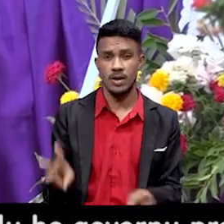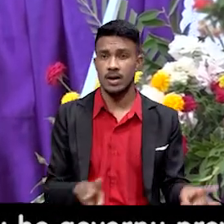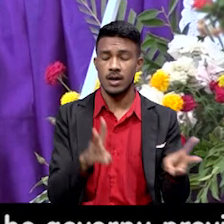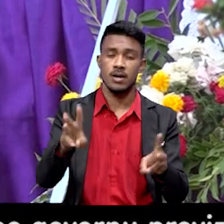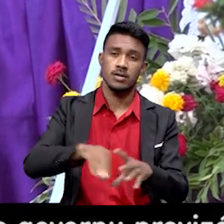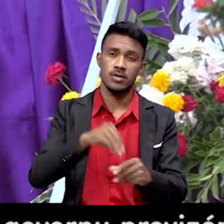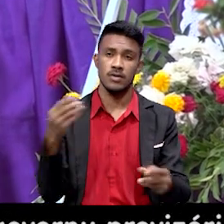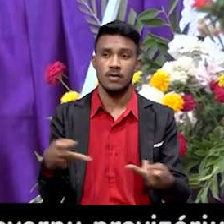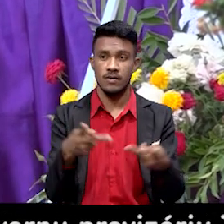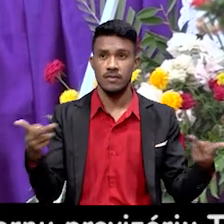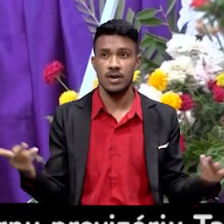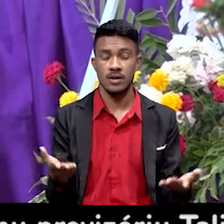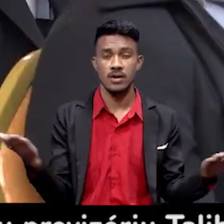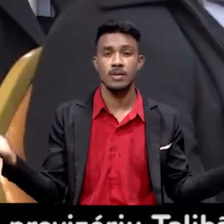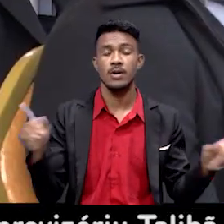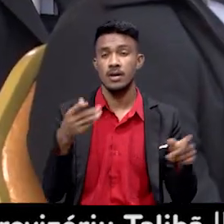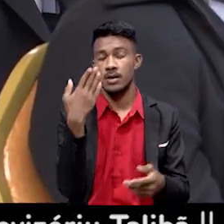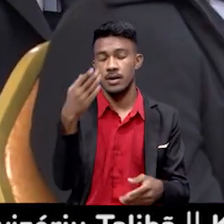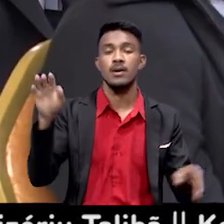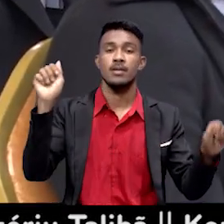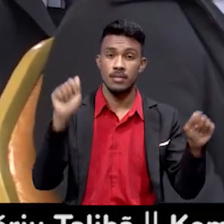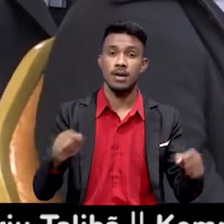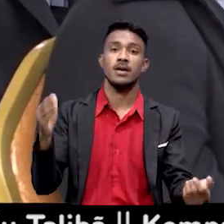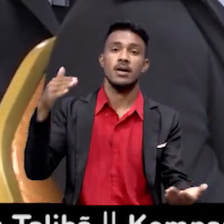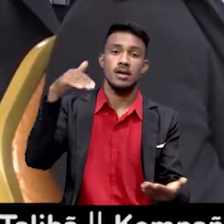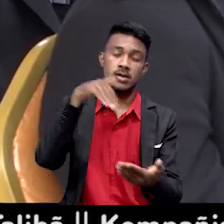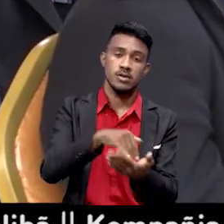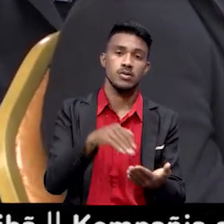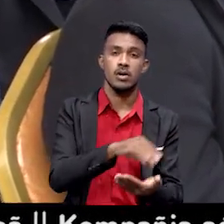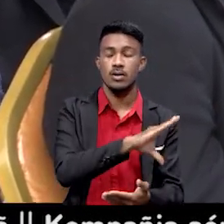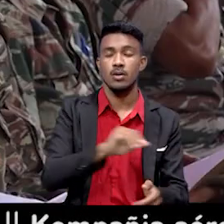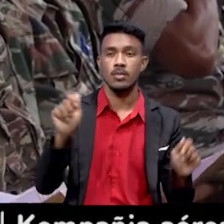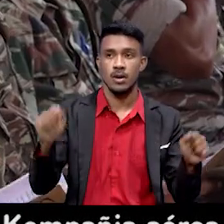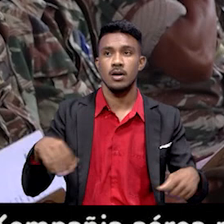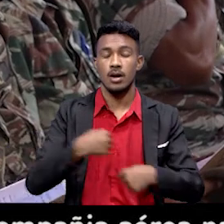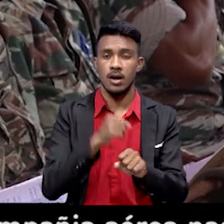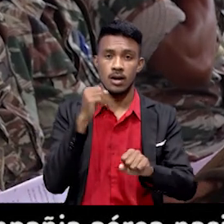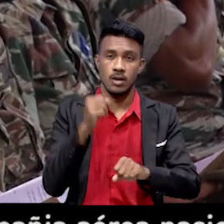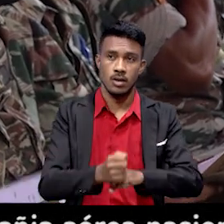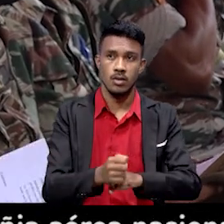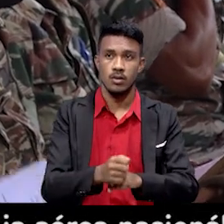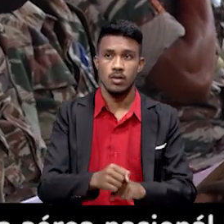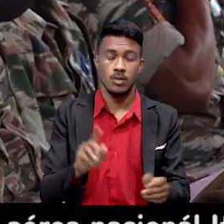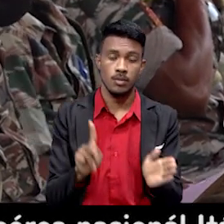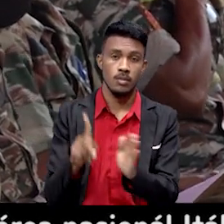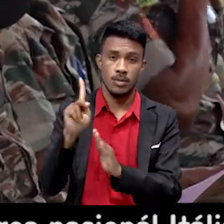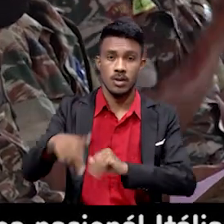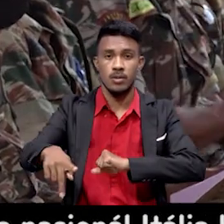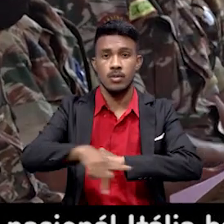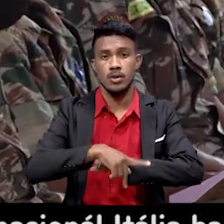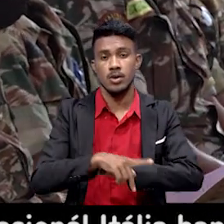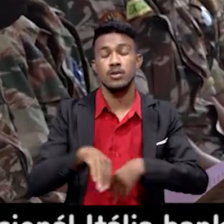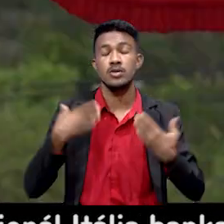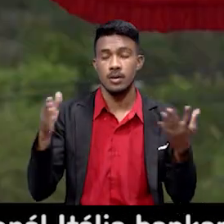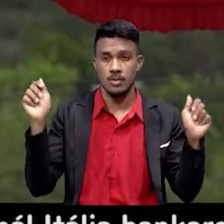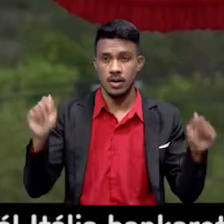atu susedaru, nia bele istuda, nia bele haloplano, politika, o militar, atu halonusaprat bele, funu